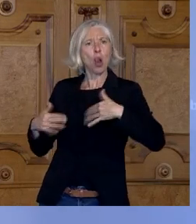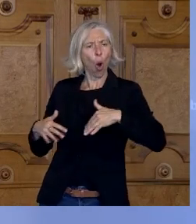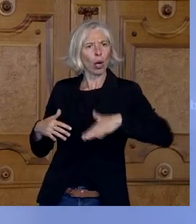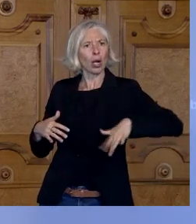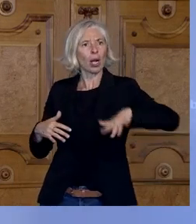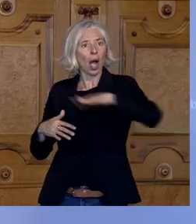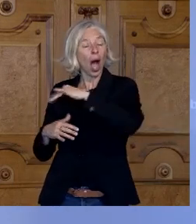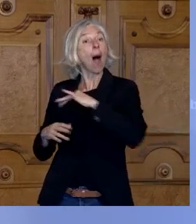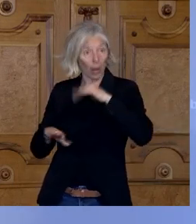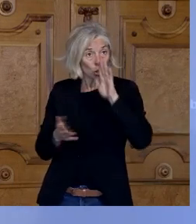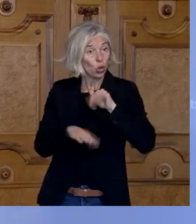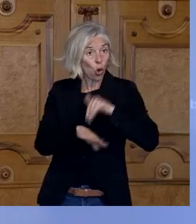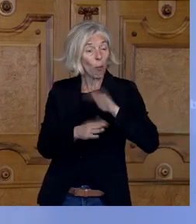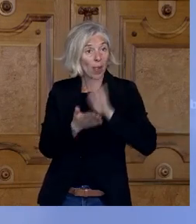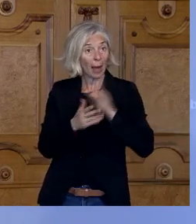bitten.